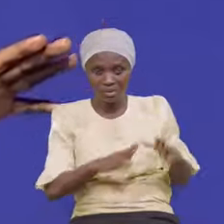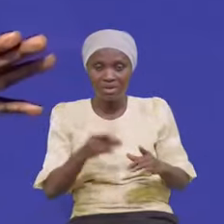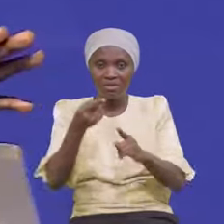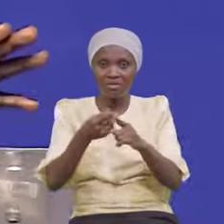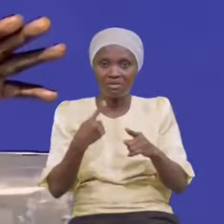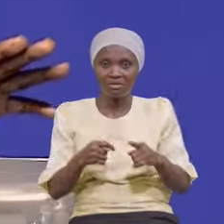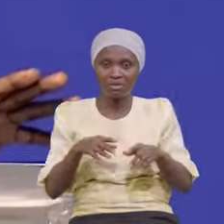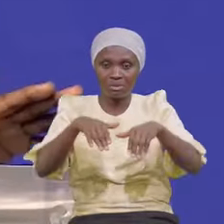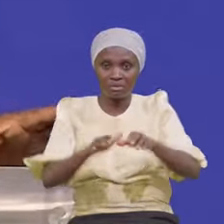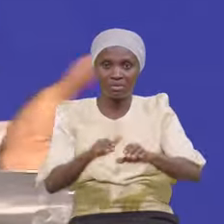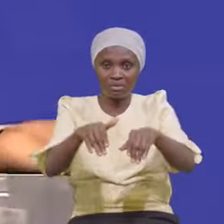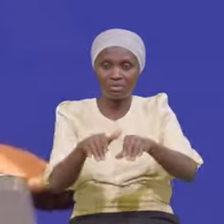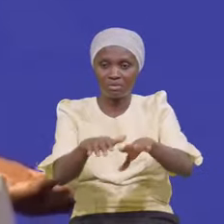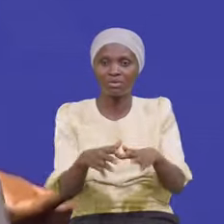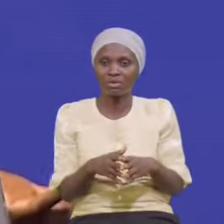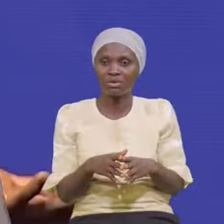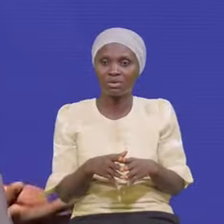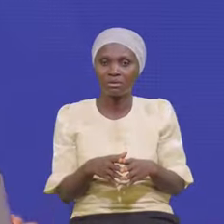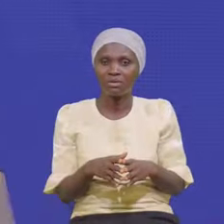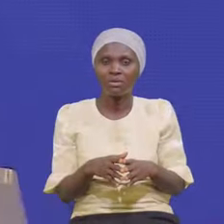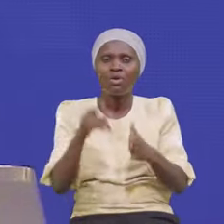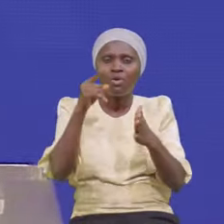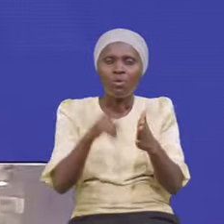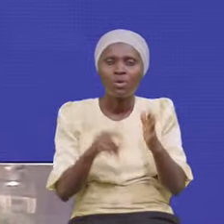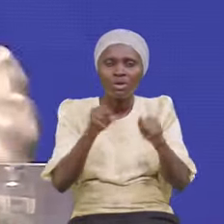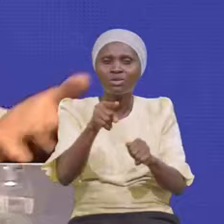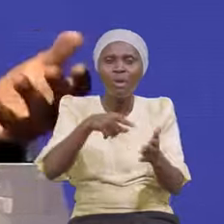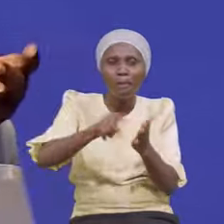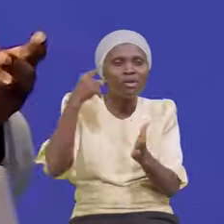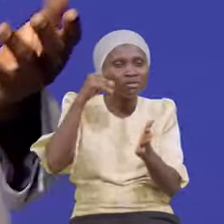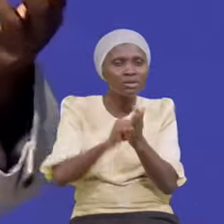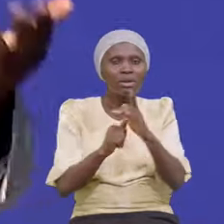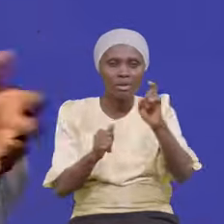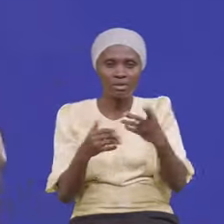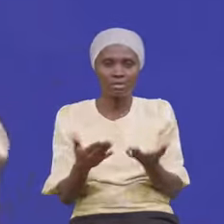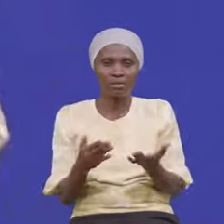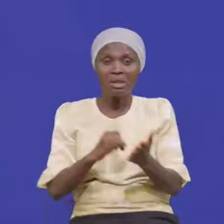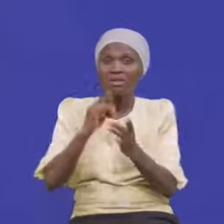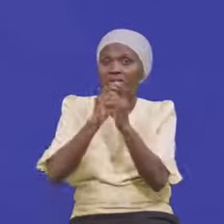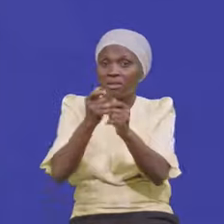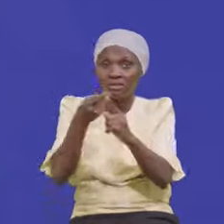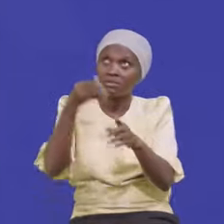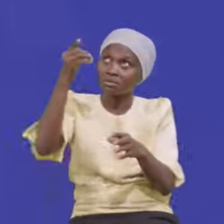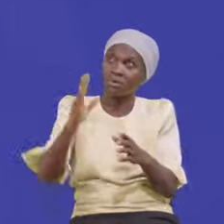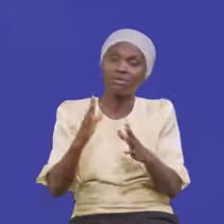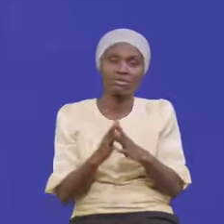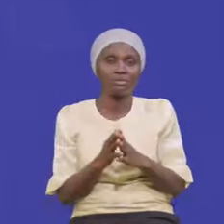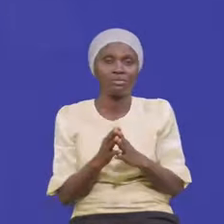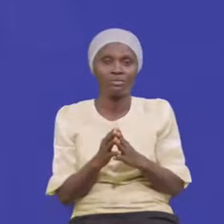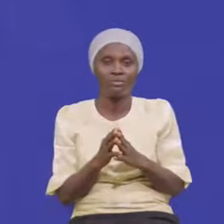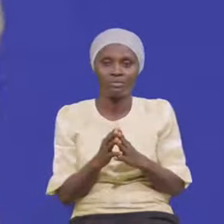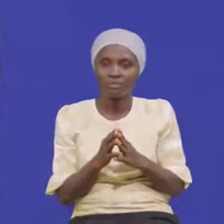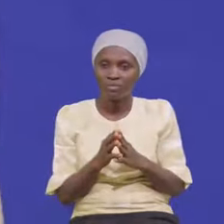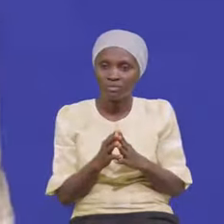ఆ యొక్క సముద్రాల జలాలు వినియోగించుకుంటున్నప్పుడు. What can you pay for that? మీరు దాని కోసం ఏం చెల్లిస్తారు? Is the gift of God. అది దేవుని వరమై